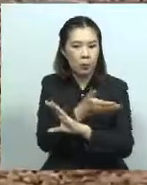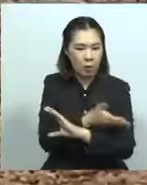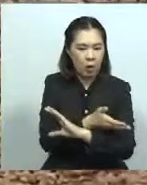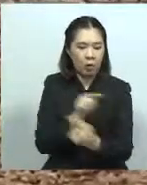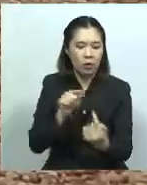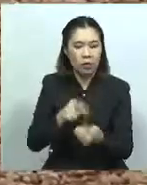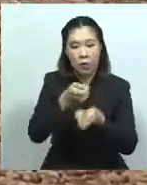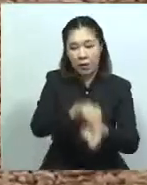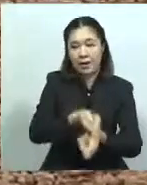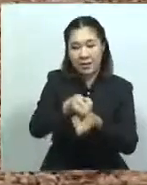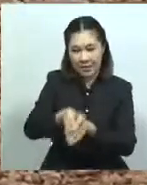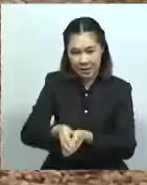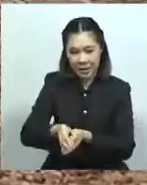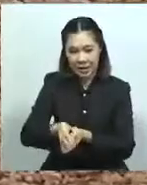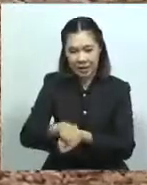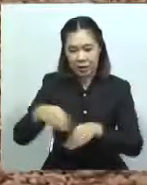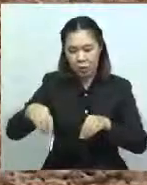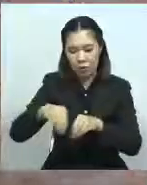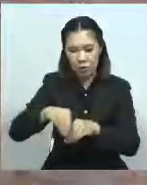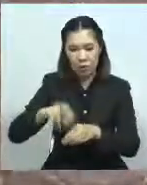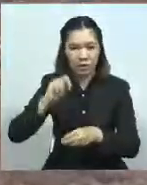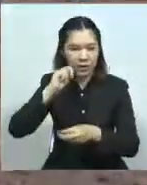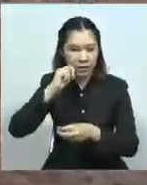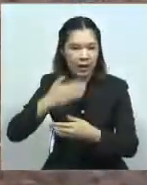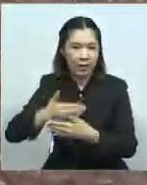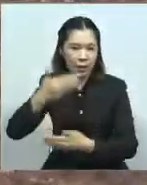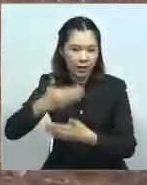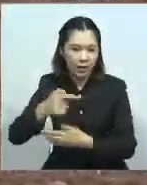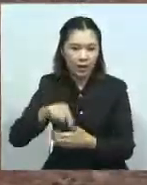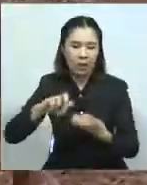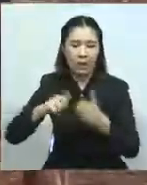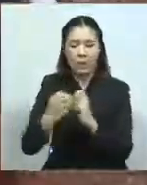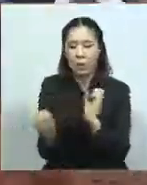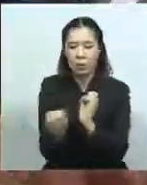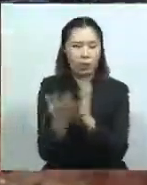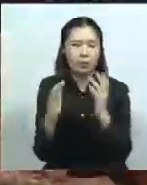ที่เกษตรกรรมในระบบชลประทานหนองหวายกว่า400,000 ไร่ไม่ได้รับผลกระทบ